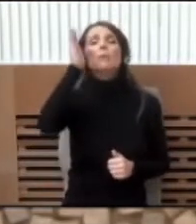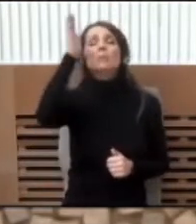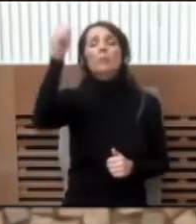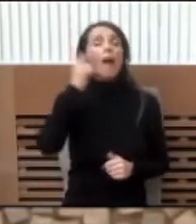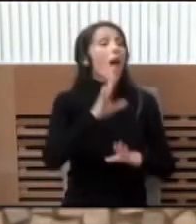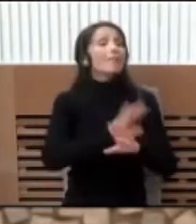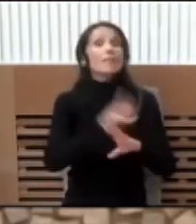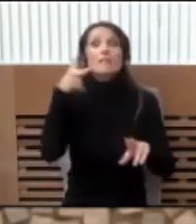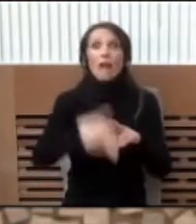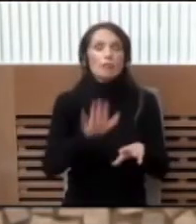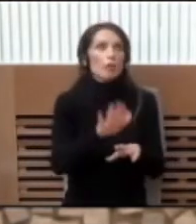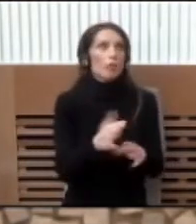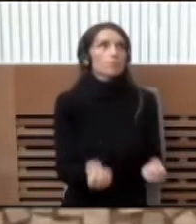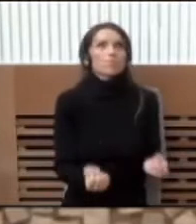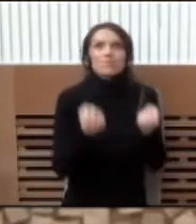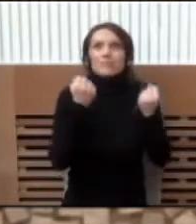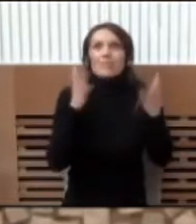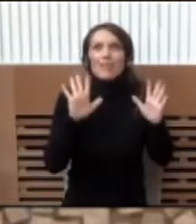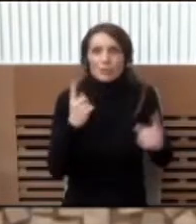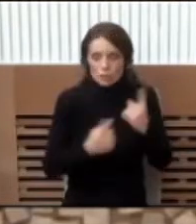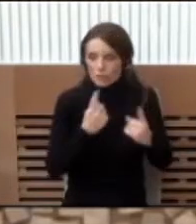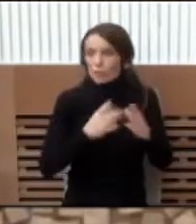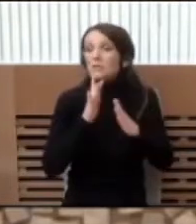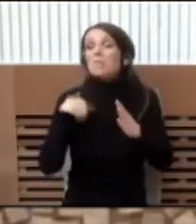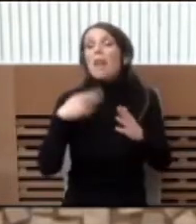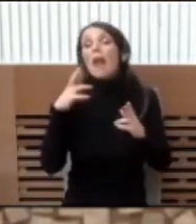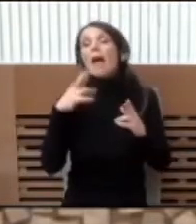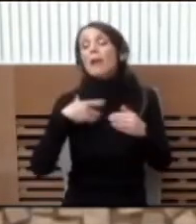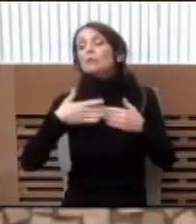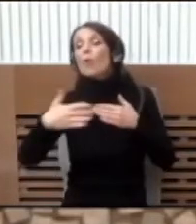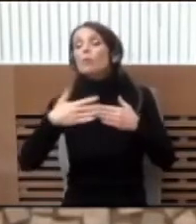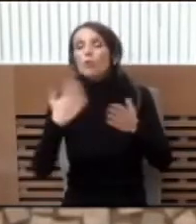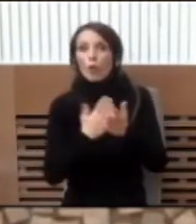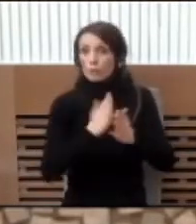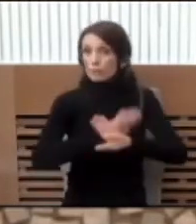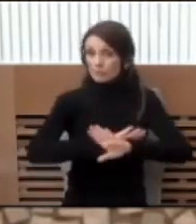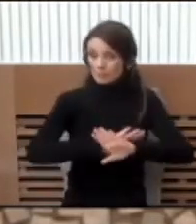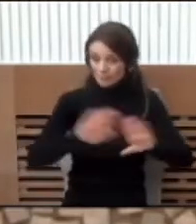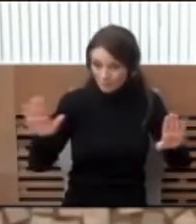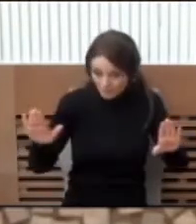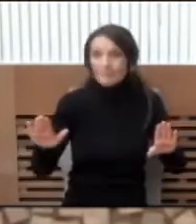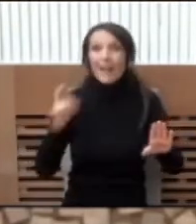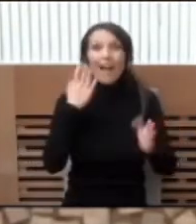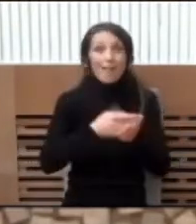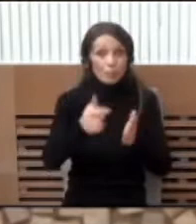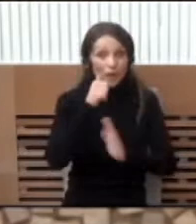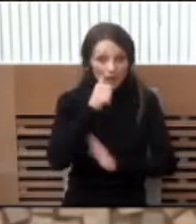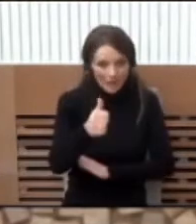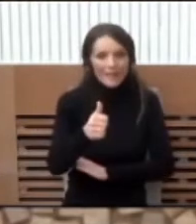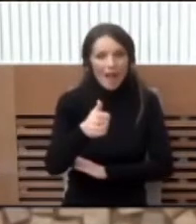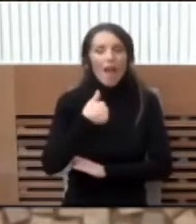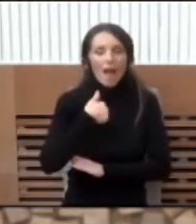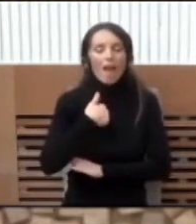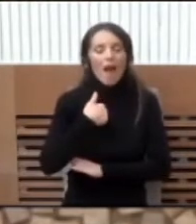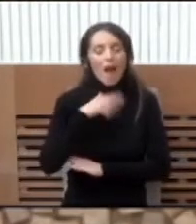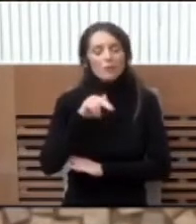nezapamćene epidemiološke krize, a taj dan nadam se da se približava, moći ćemo da budemo ponosni na činjenicu da za vreme